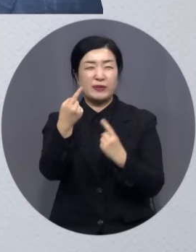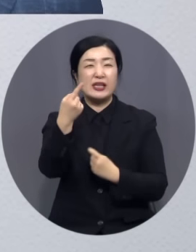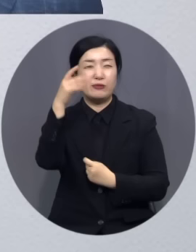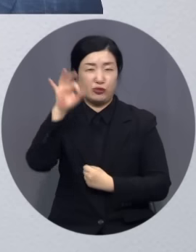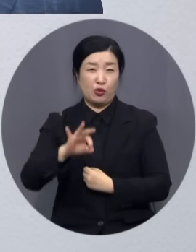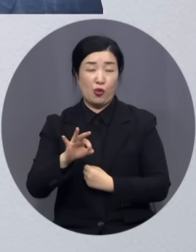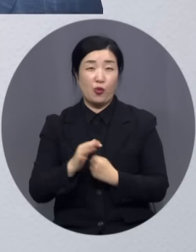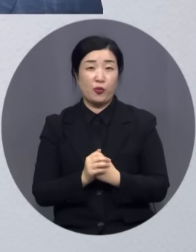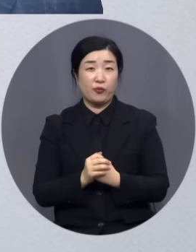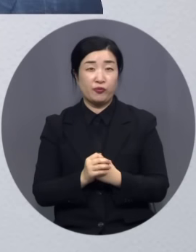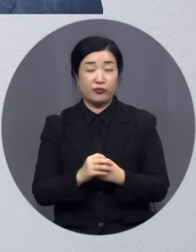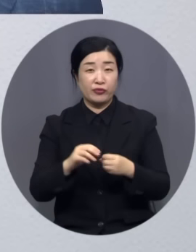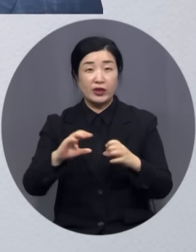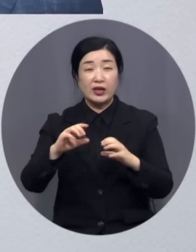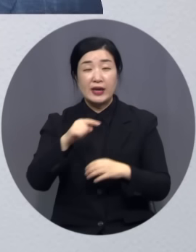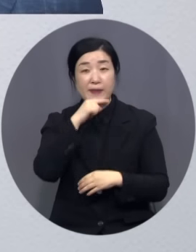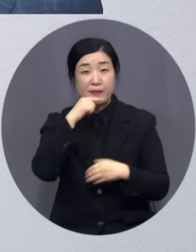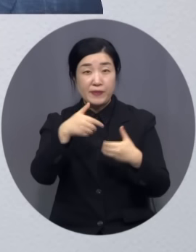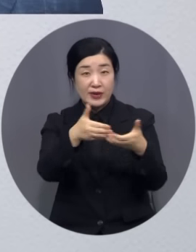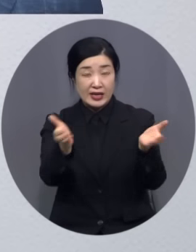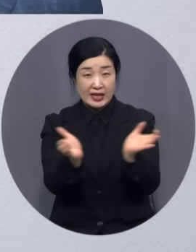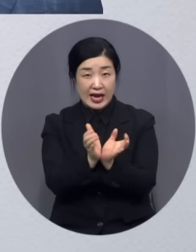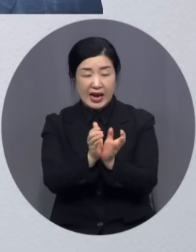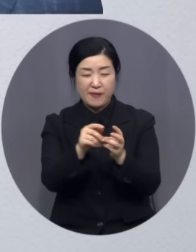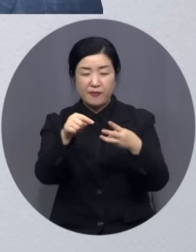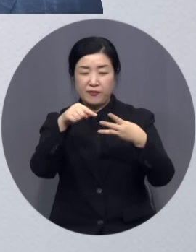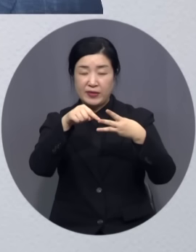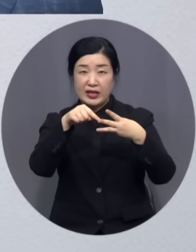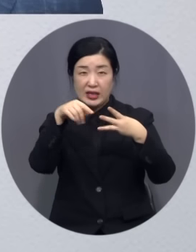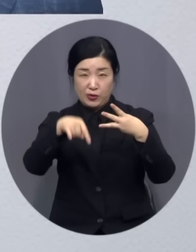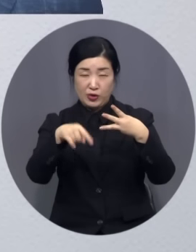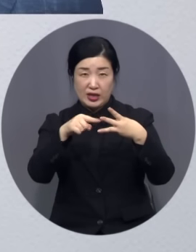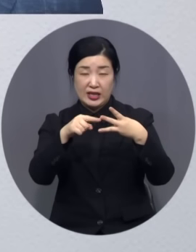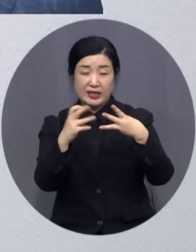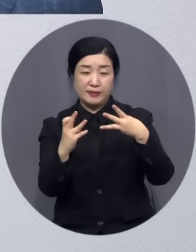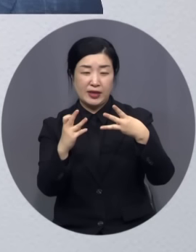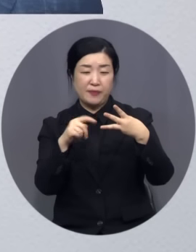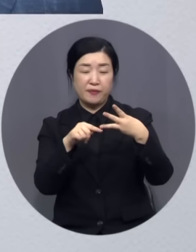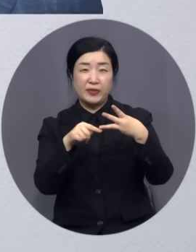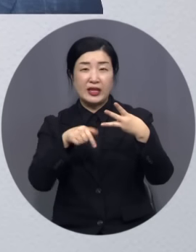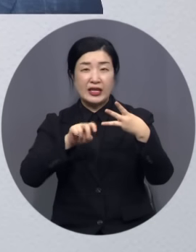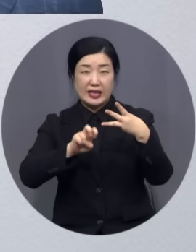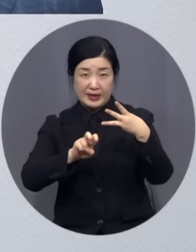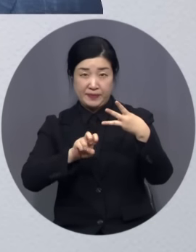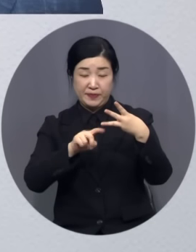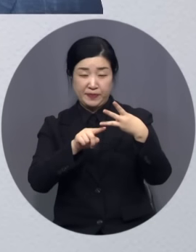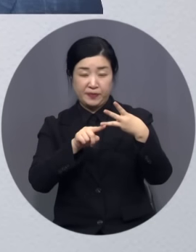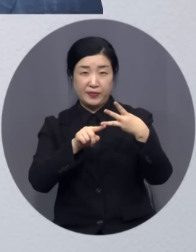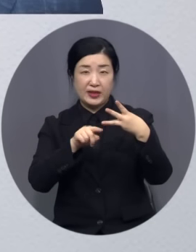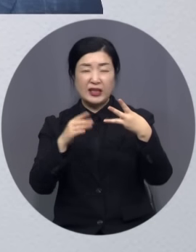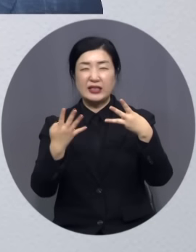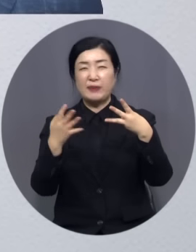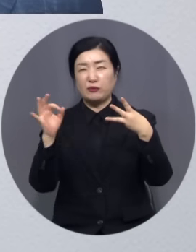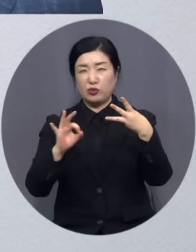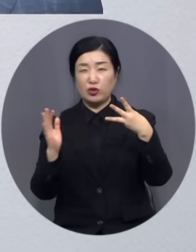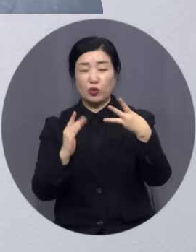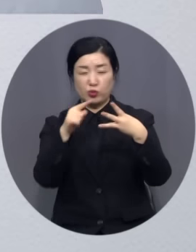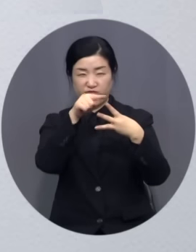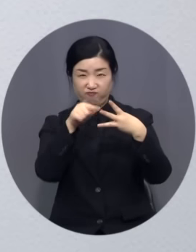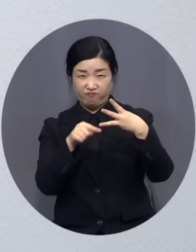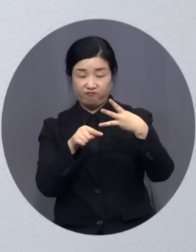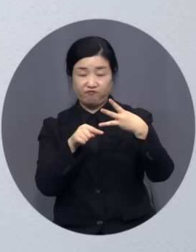높았고 국민의 힘 고광철 후보 13% 무소속 김영진 후보 4%